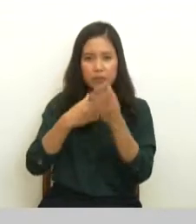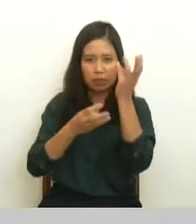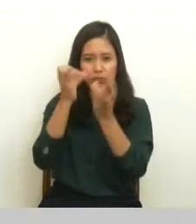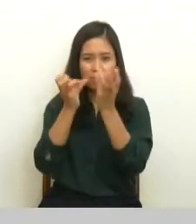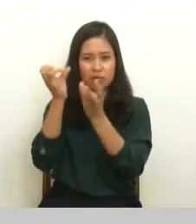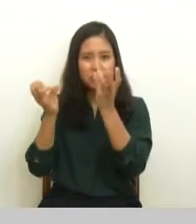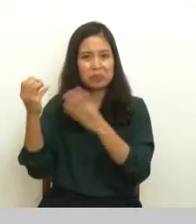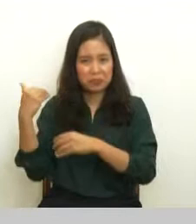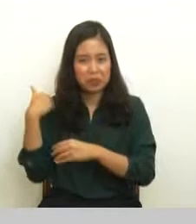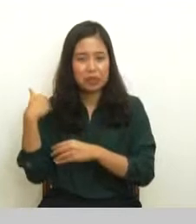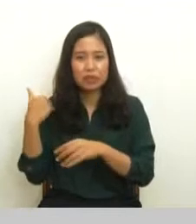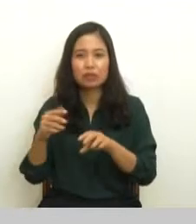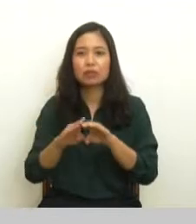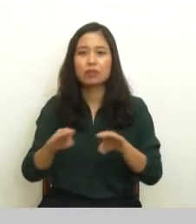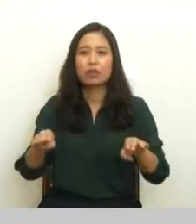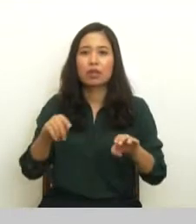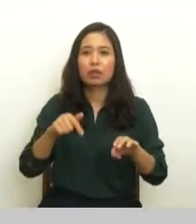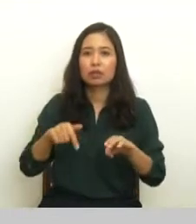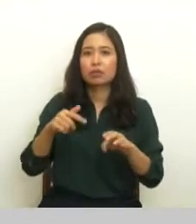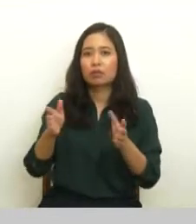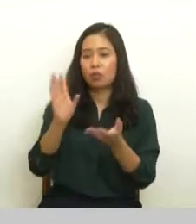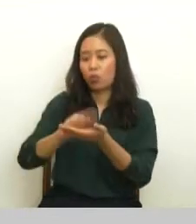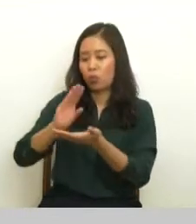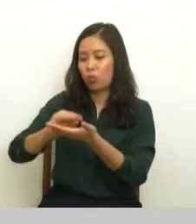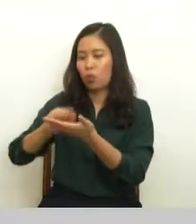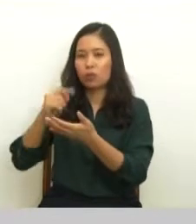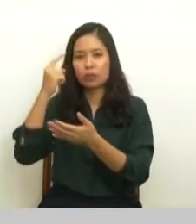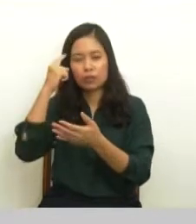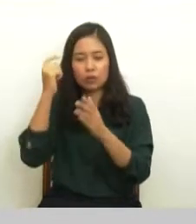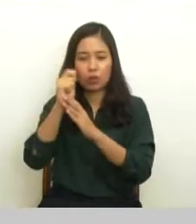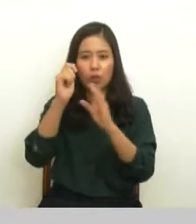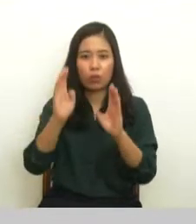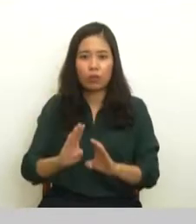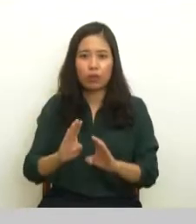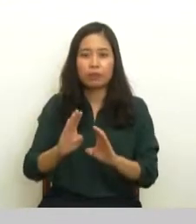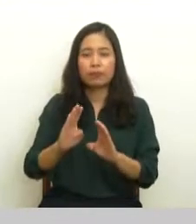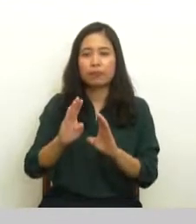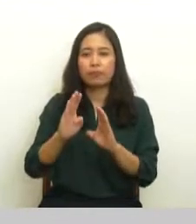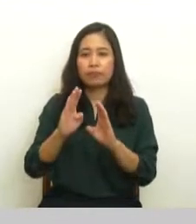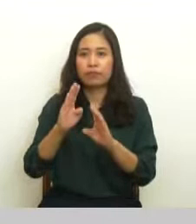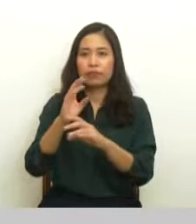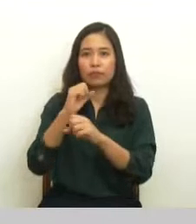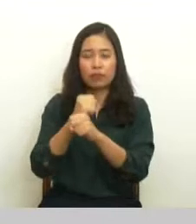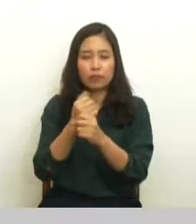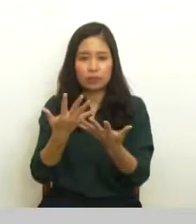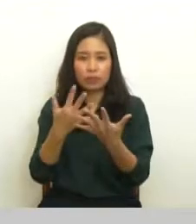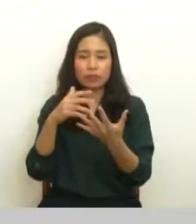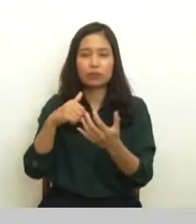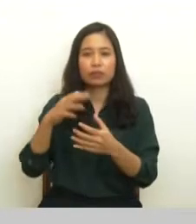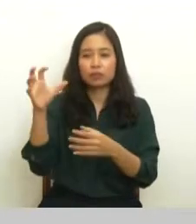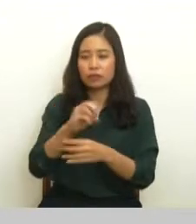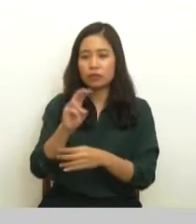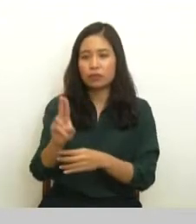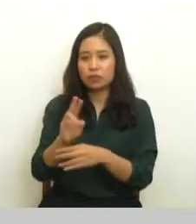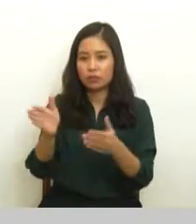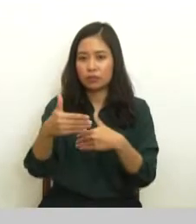ดครูและเด็กๆ จึงได้รวบรวมข้มูลและรวมการคิดออกแบทำการประกอบเครื่องกรองอากาศอย่างง่ายและนำไปใช้ใ